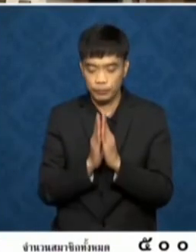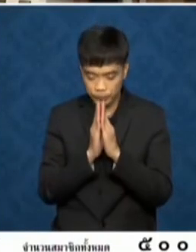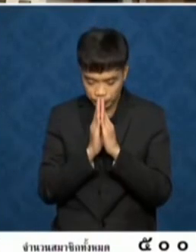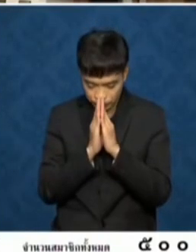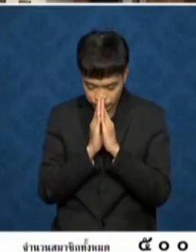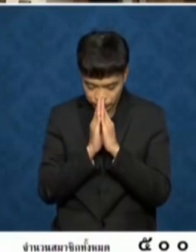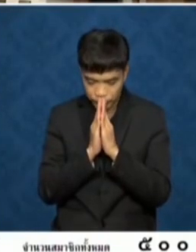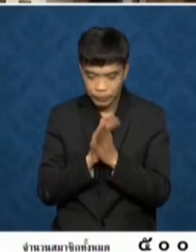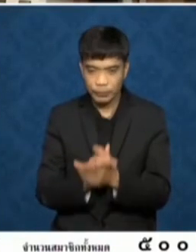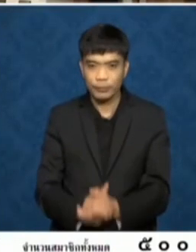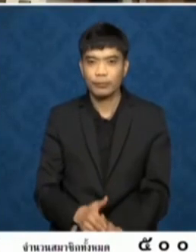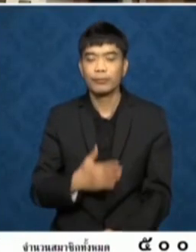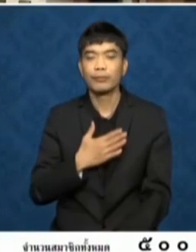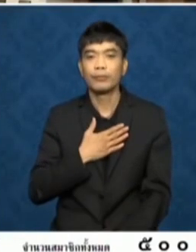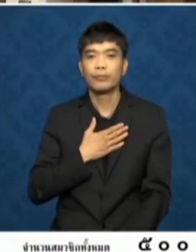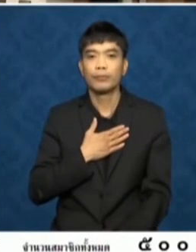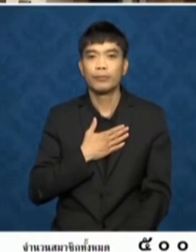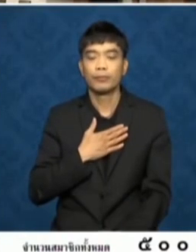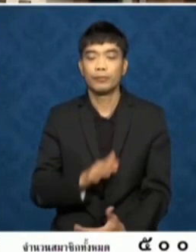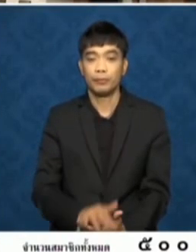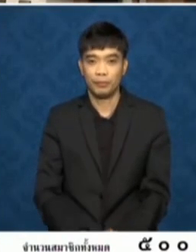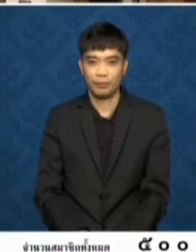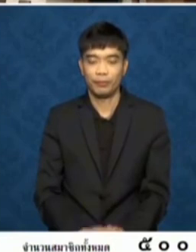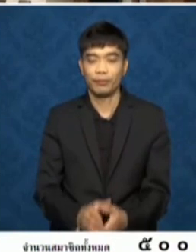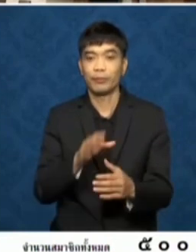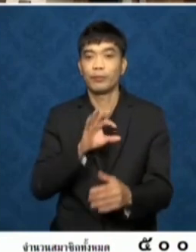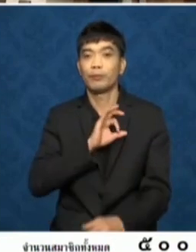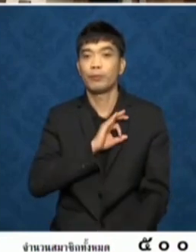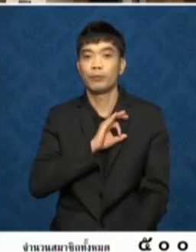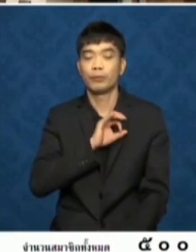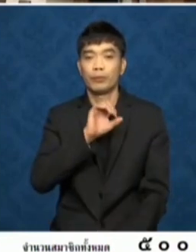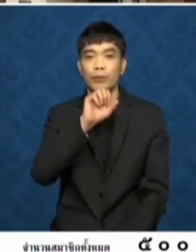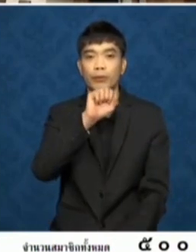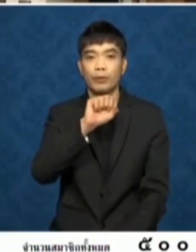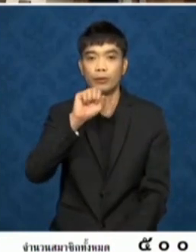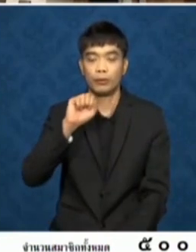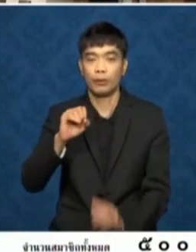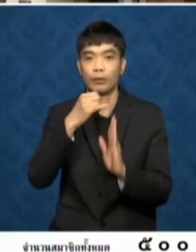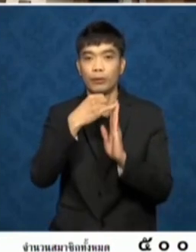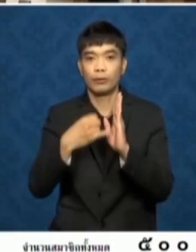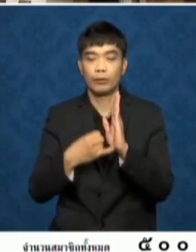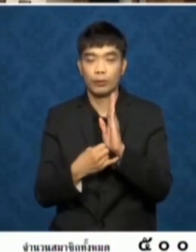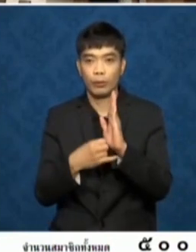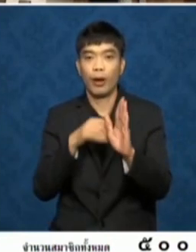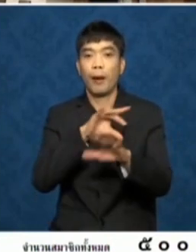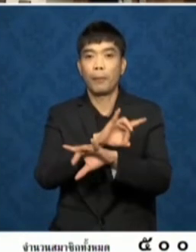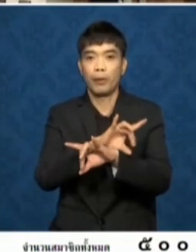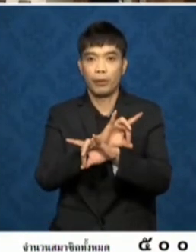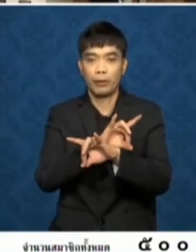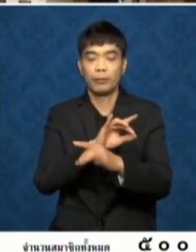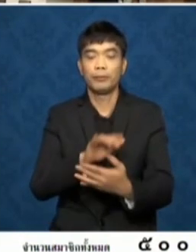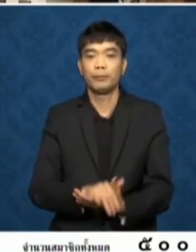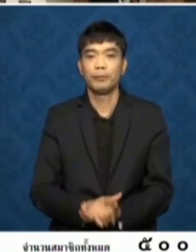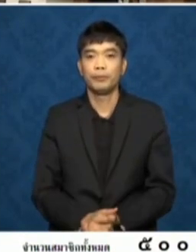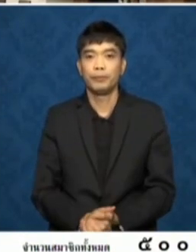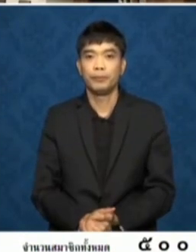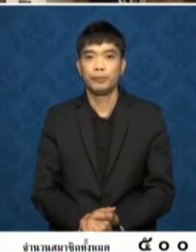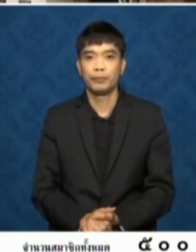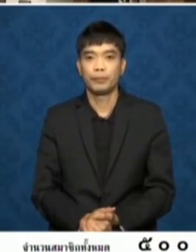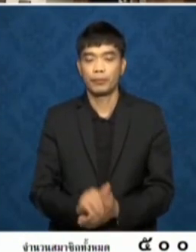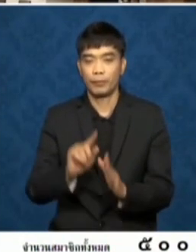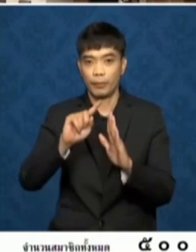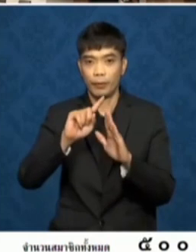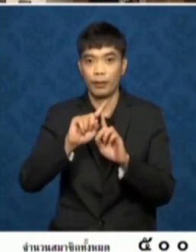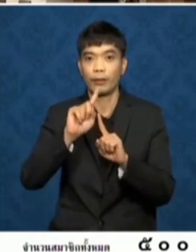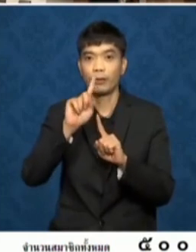สภานะครับผมจากอาเอกชาติเกกุศลสมาชิกสภาผู้แทยราษฎรจังหวัดเพชรบุรีพรรครวมไทั้งชาตินะครับก็มีเรื่องที่